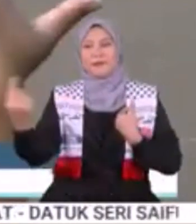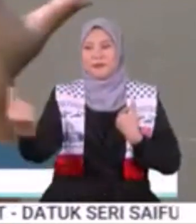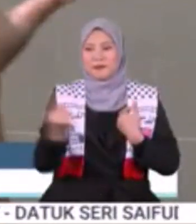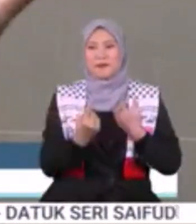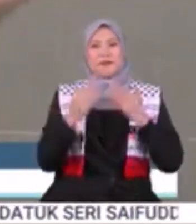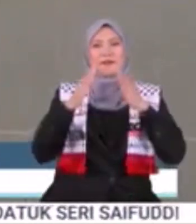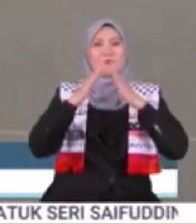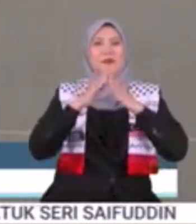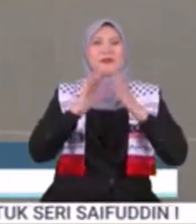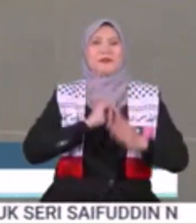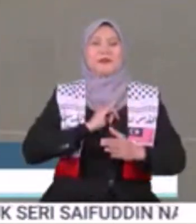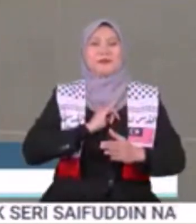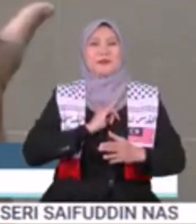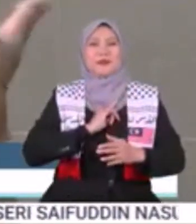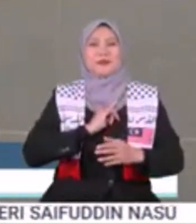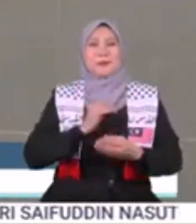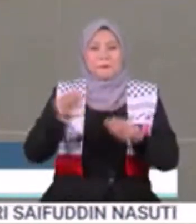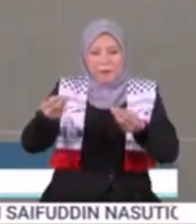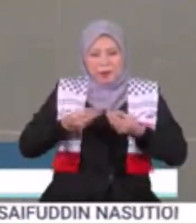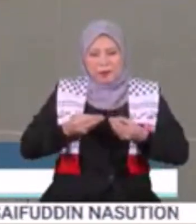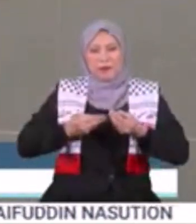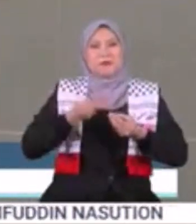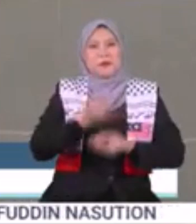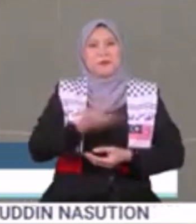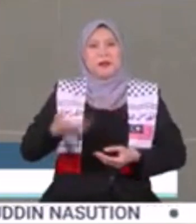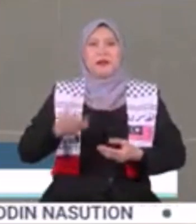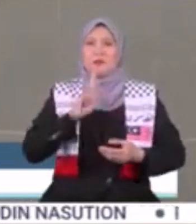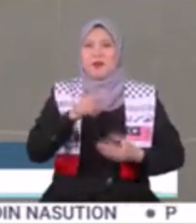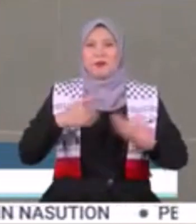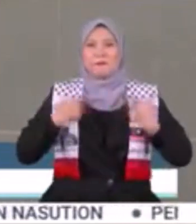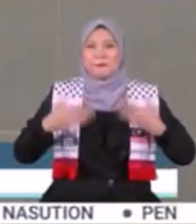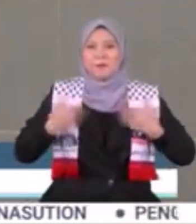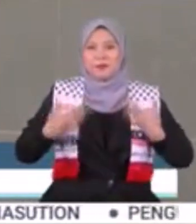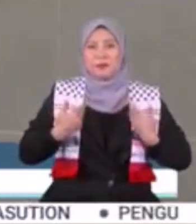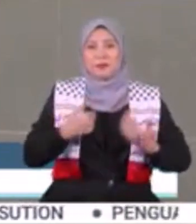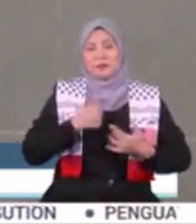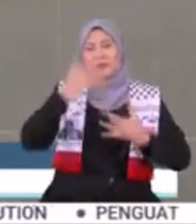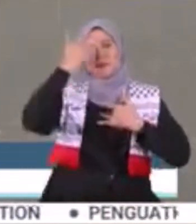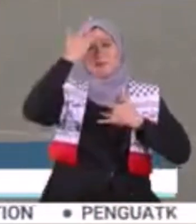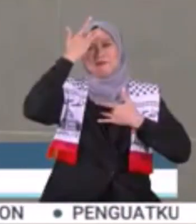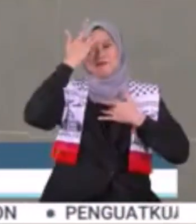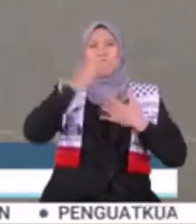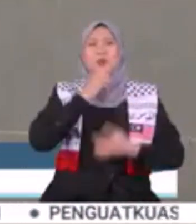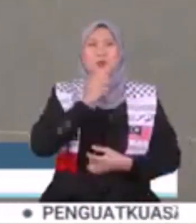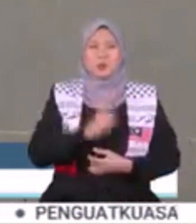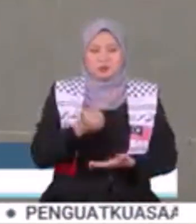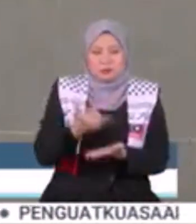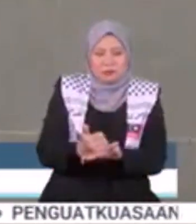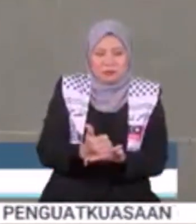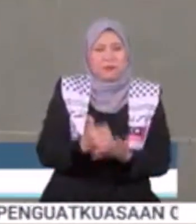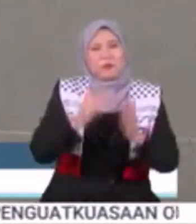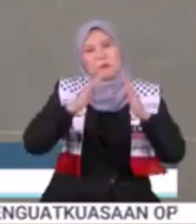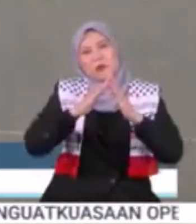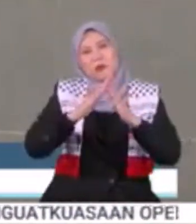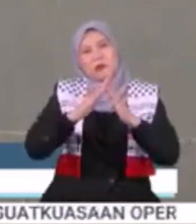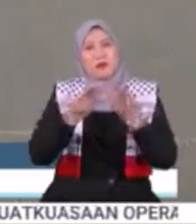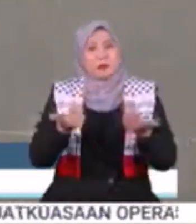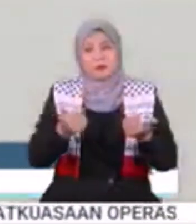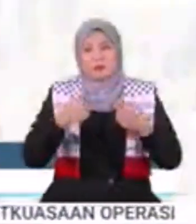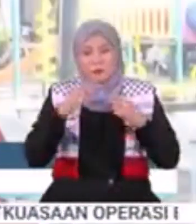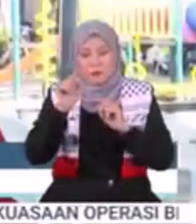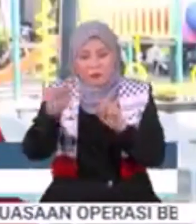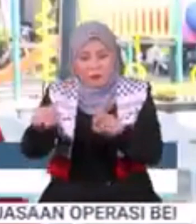rumah saya. Kasih barang. Dia banyak gembira. Saya orang sakit punya orang, sudah tua, duduk rumah. Mari ini macam banyak